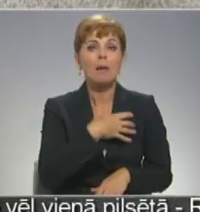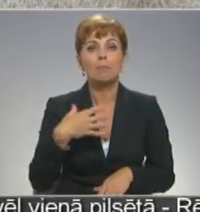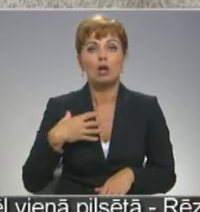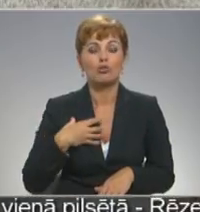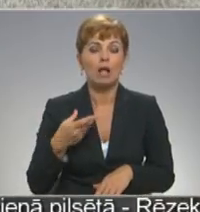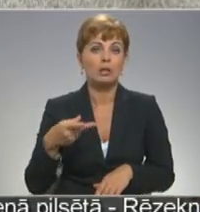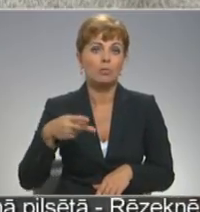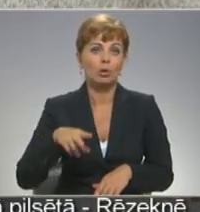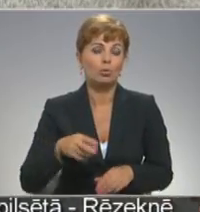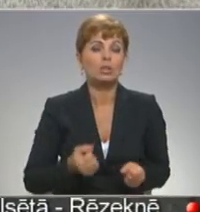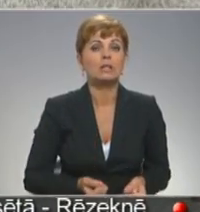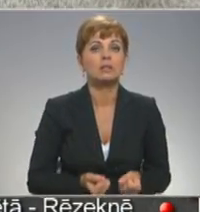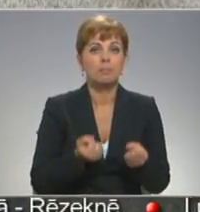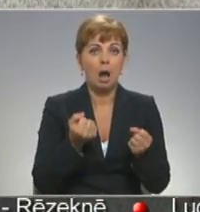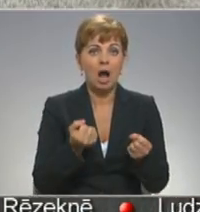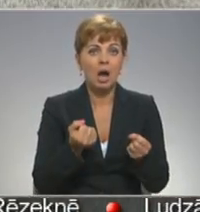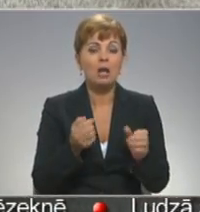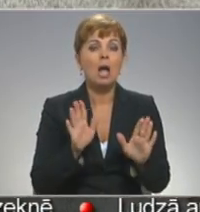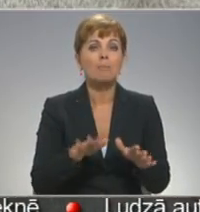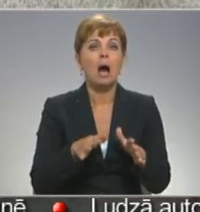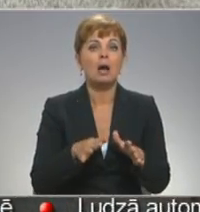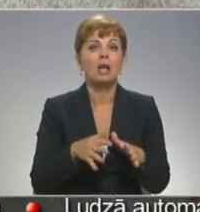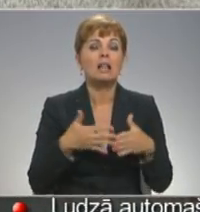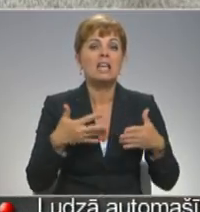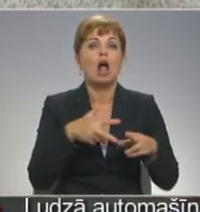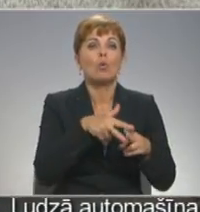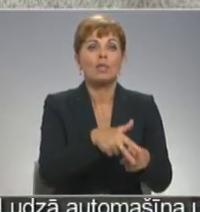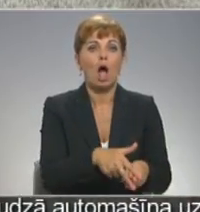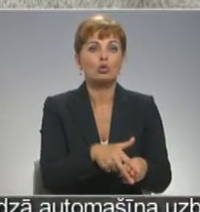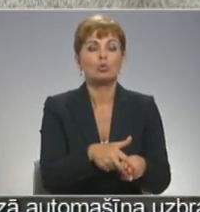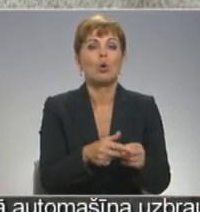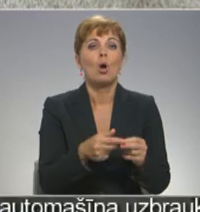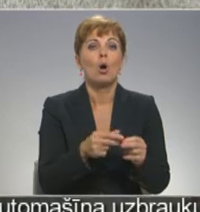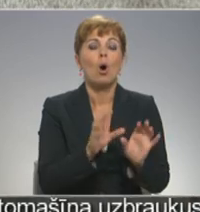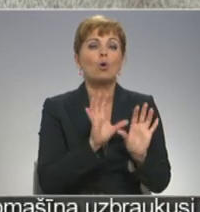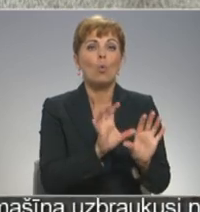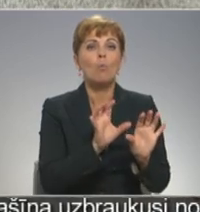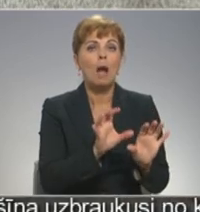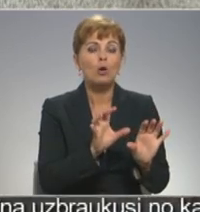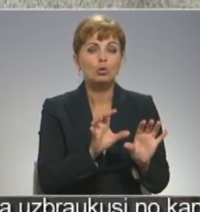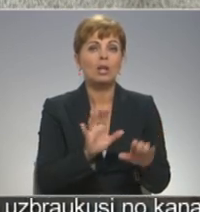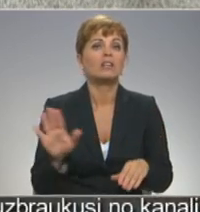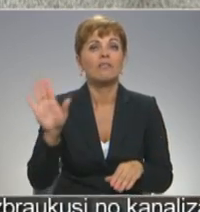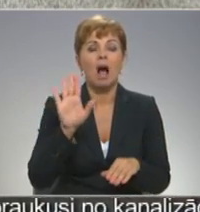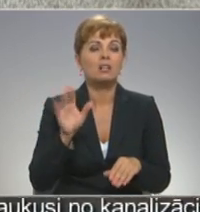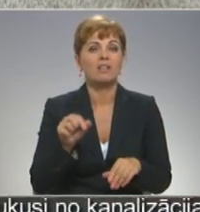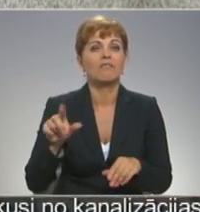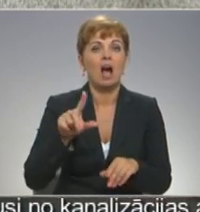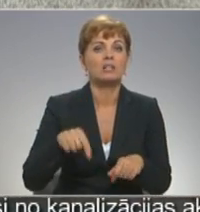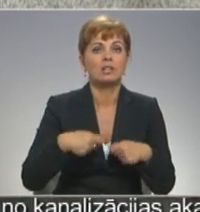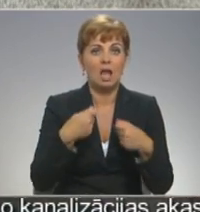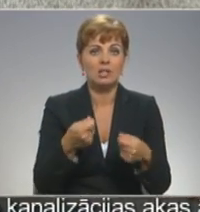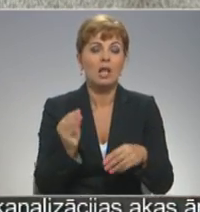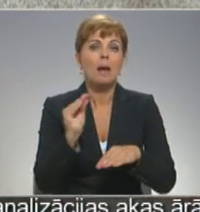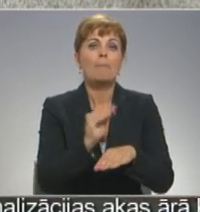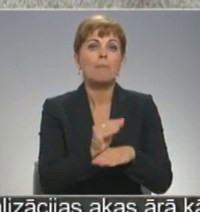kļūst smagāk par liela naste uzturēt, un valsts kā tāda viņa vairs nesniedz